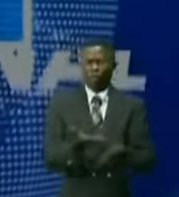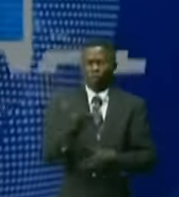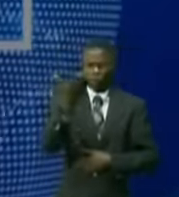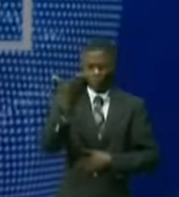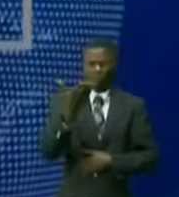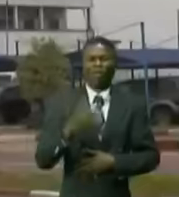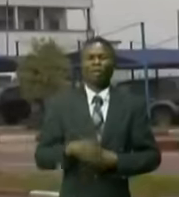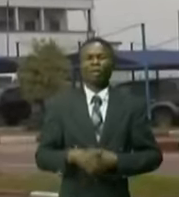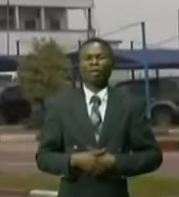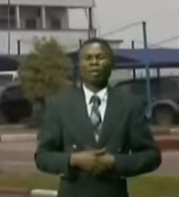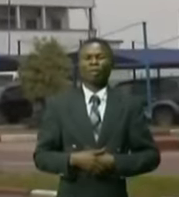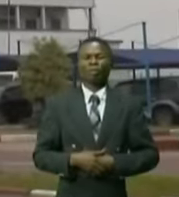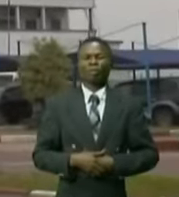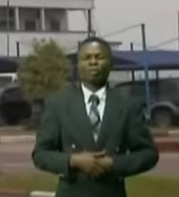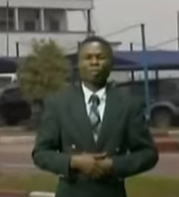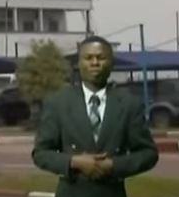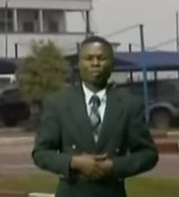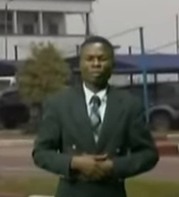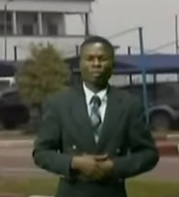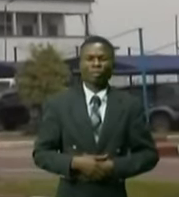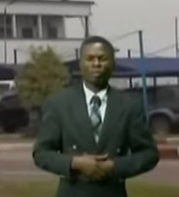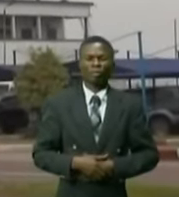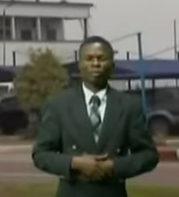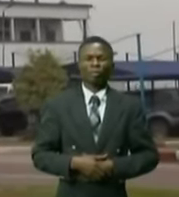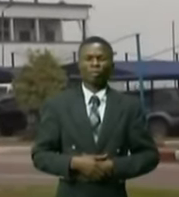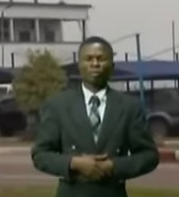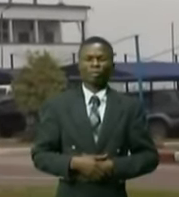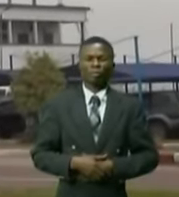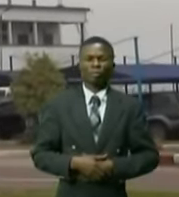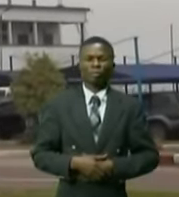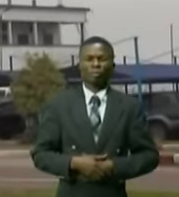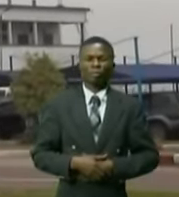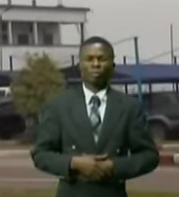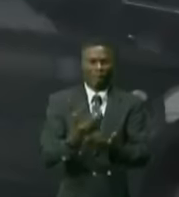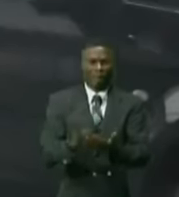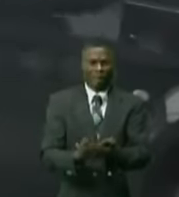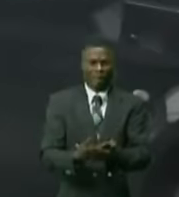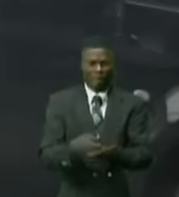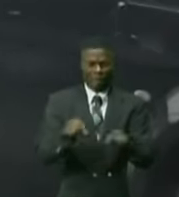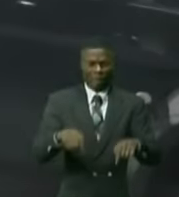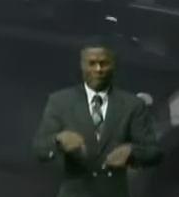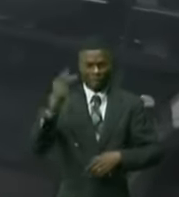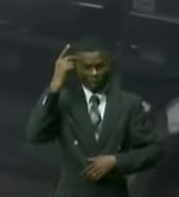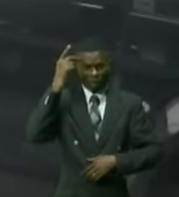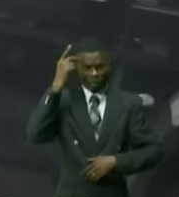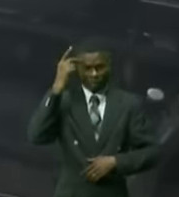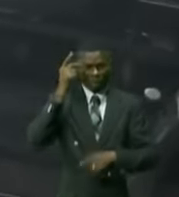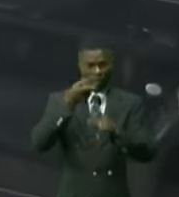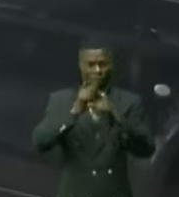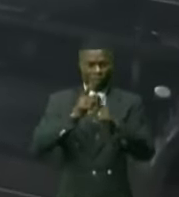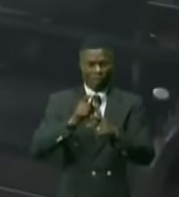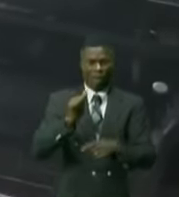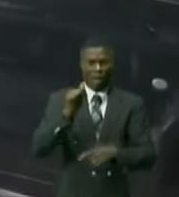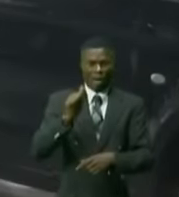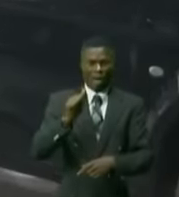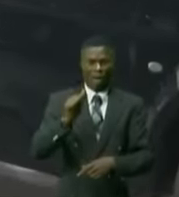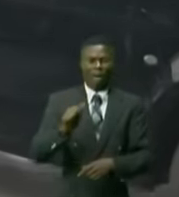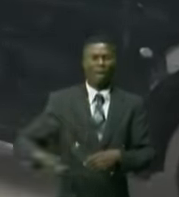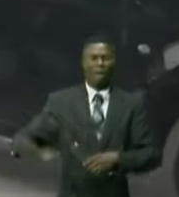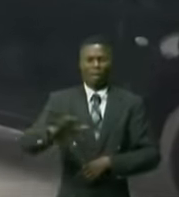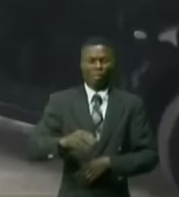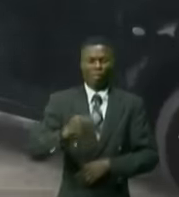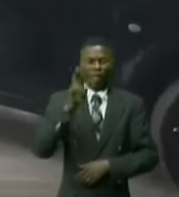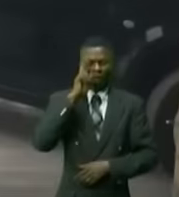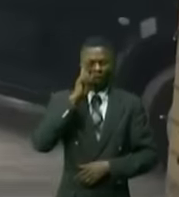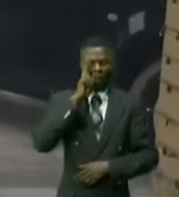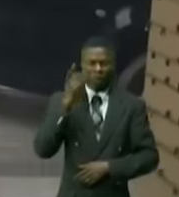ce reportage. Il vient d'arriver ce 18 décembre à Kinshasa, venant d'Abuja au Nigeria. Jean